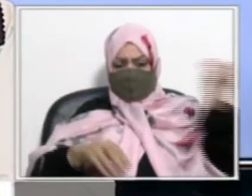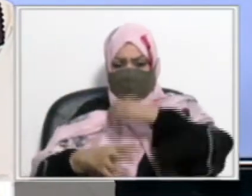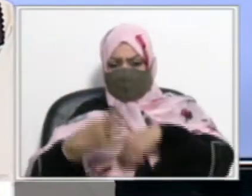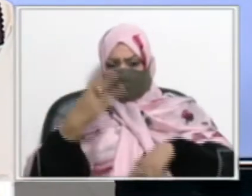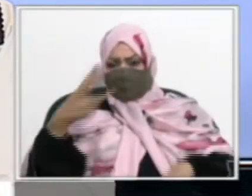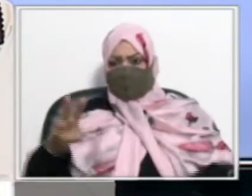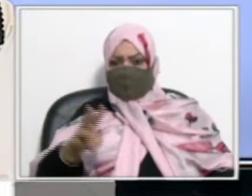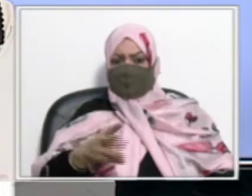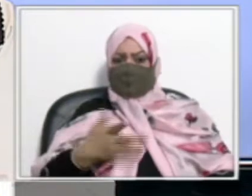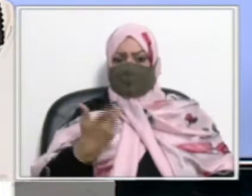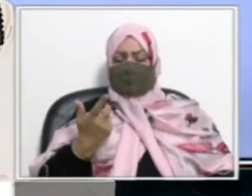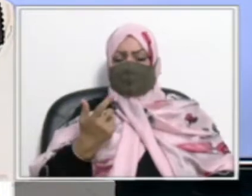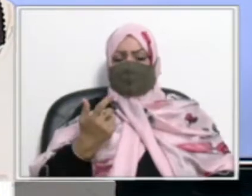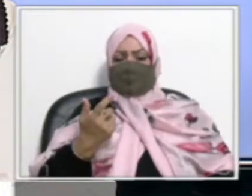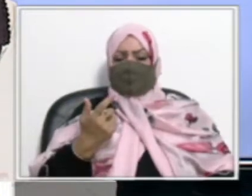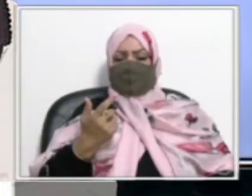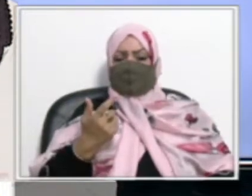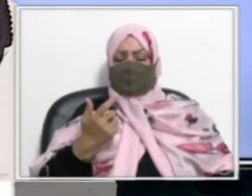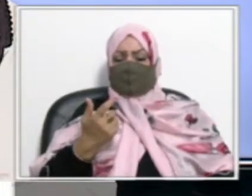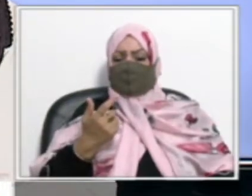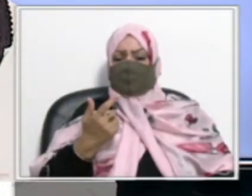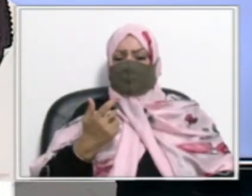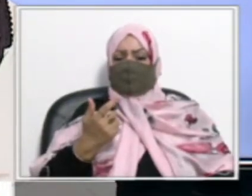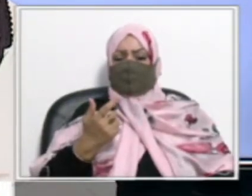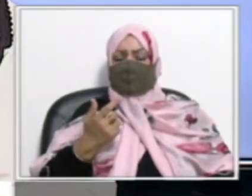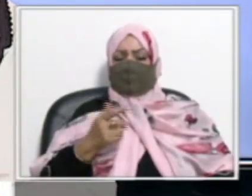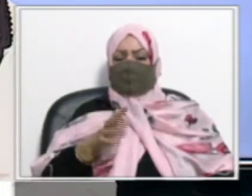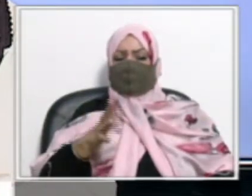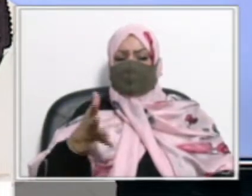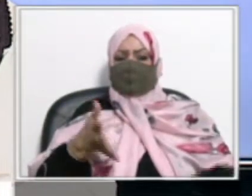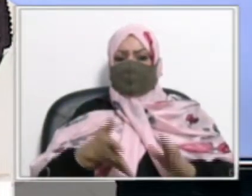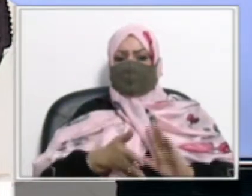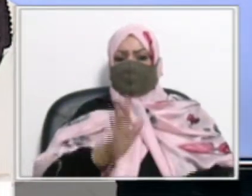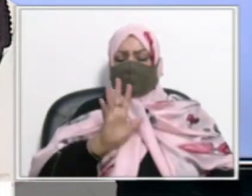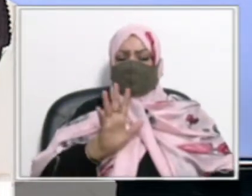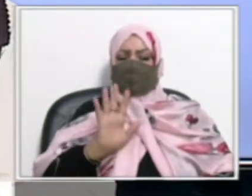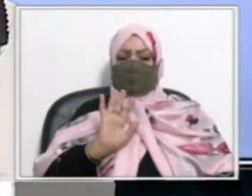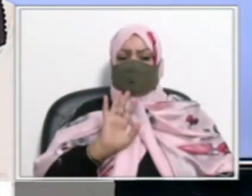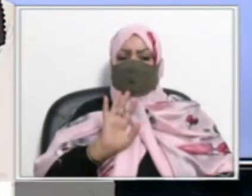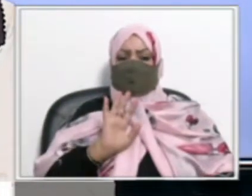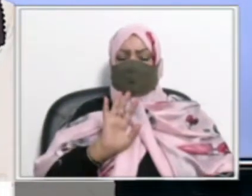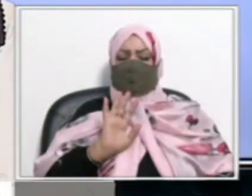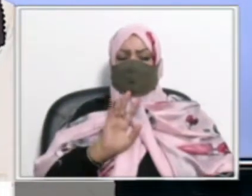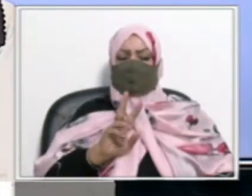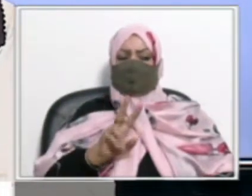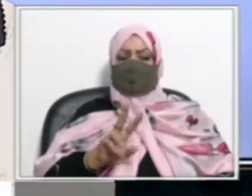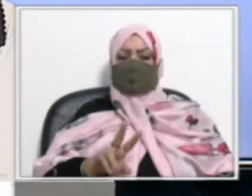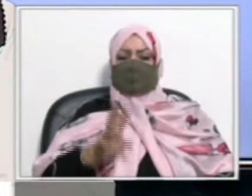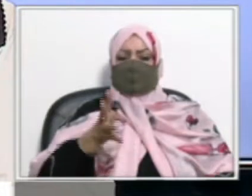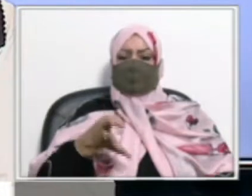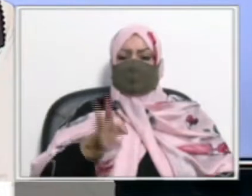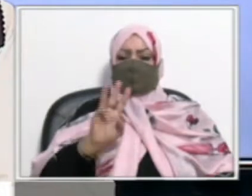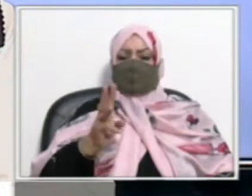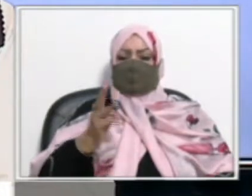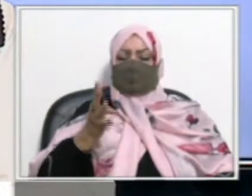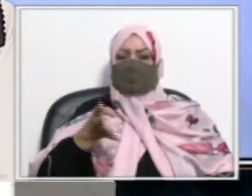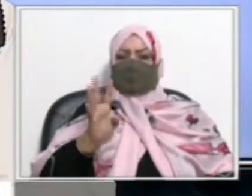مشيت درت على كل حال تسمع الجواب أخ علي حاضر تسمع الجواب أخ علي عندك سؤال